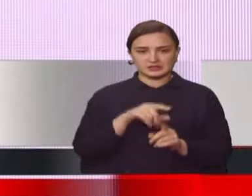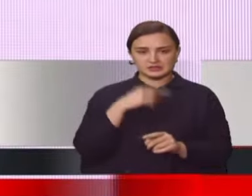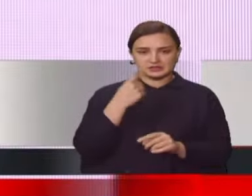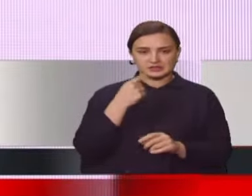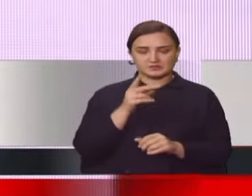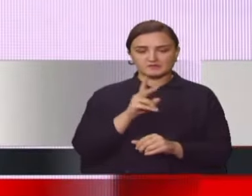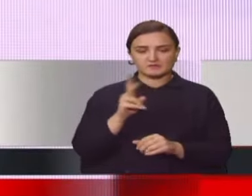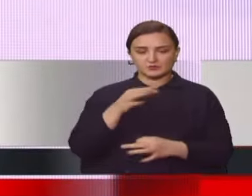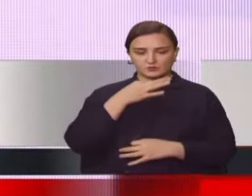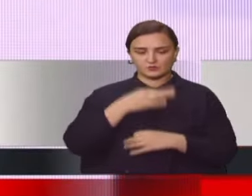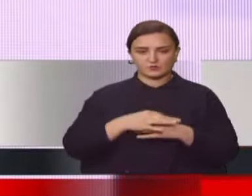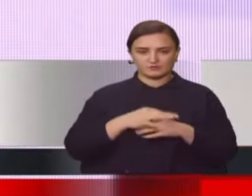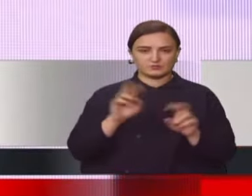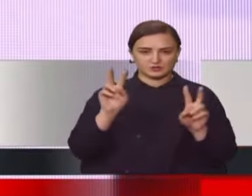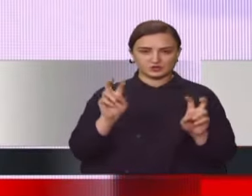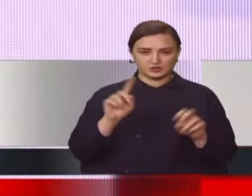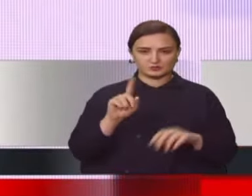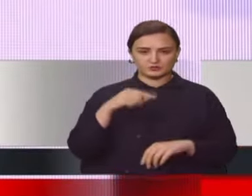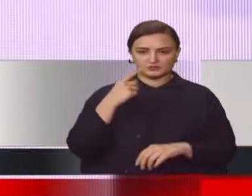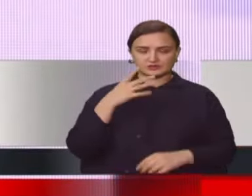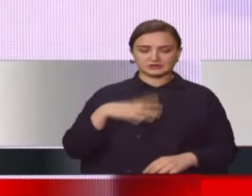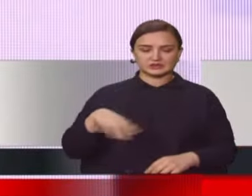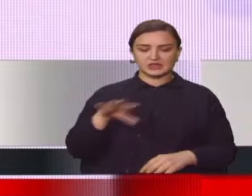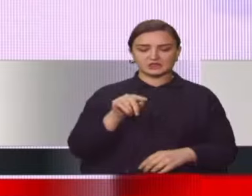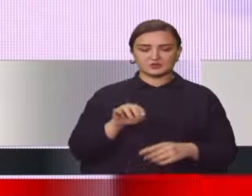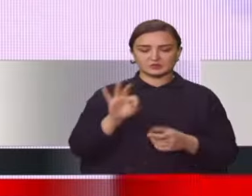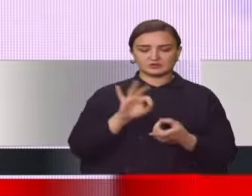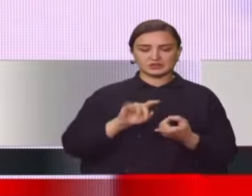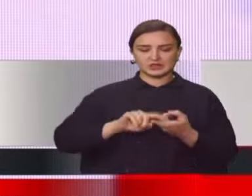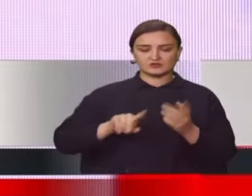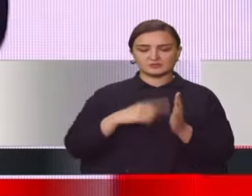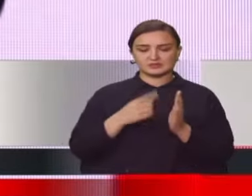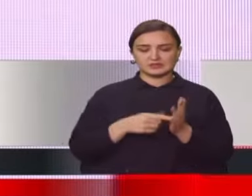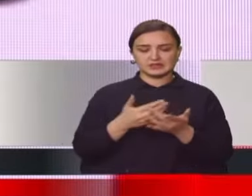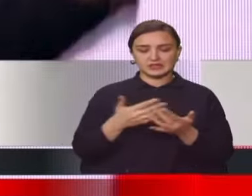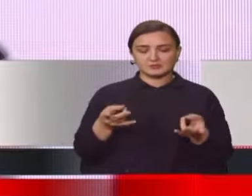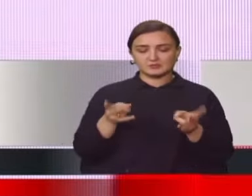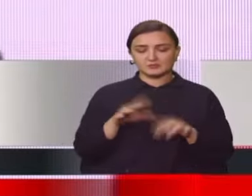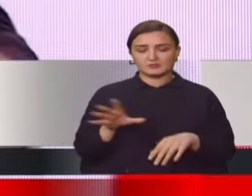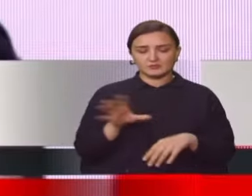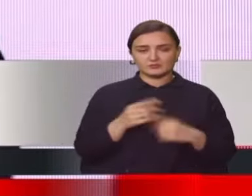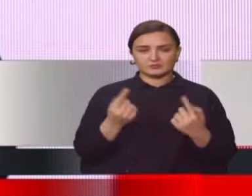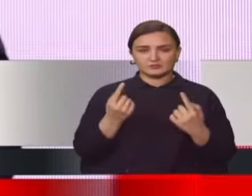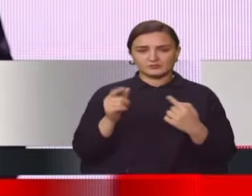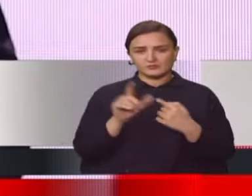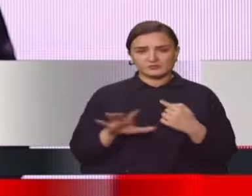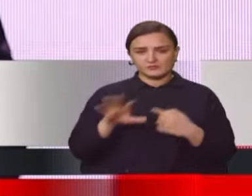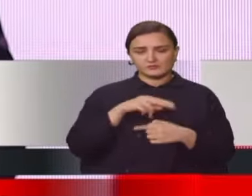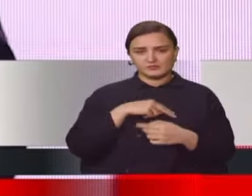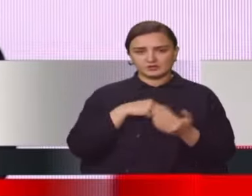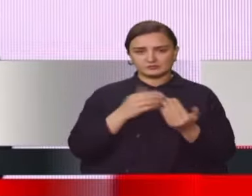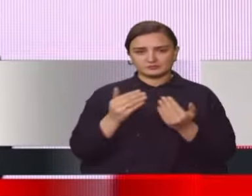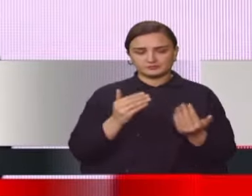რომელსაც აბარია ესე ბრალებში, რომ თქვათ, საქართველოსთან მიმართებაში საკითხები, დანარჩენი უდიდესი ნაწილი